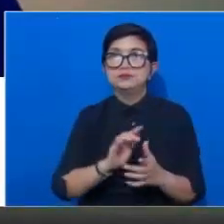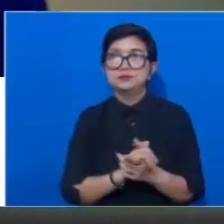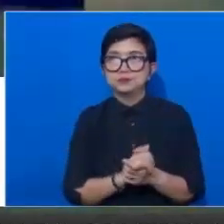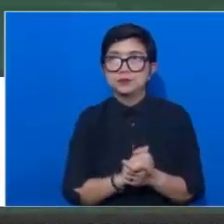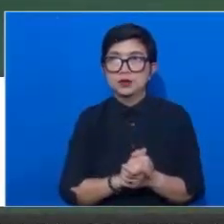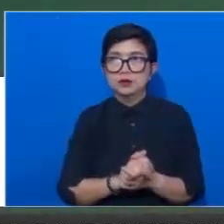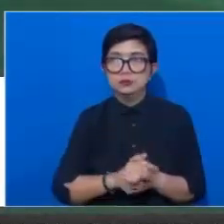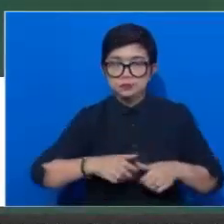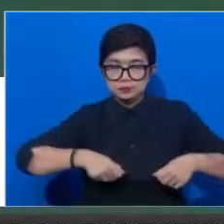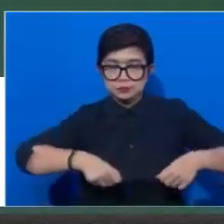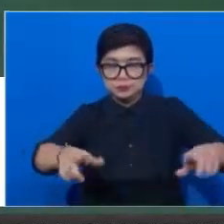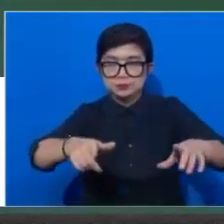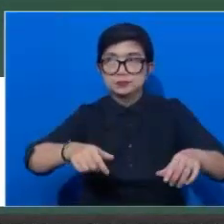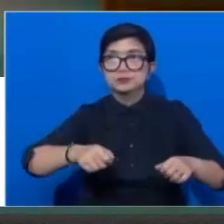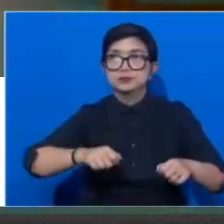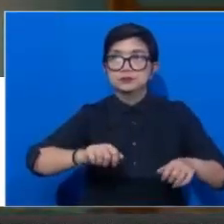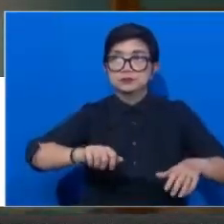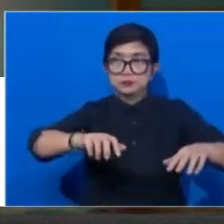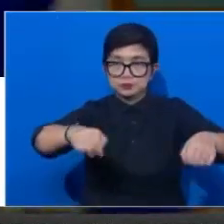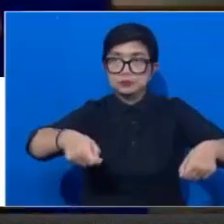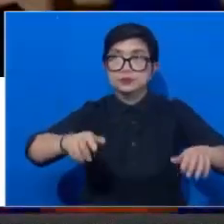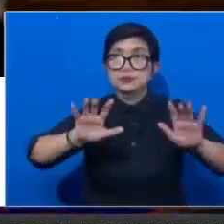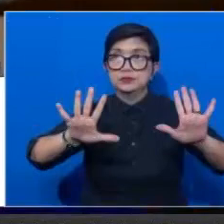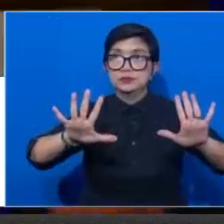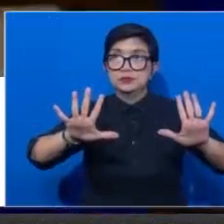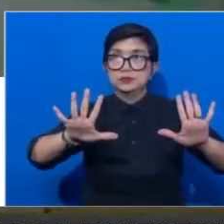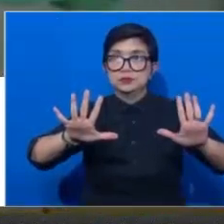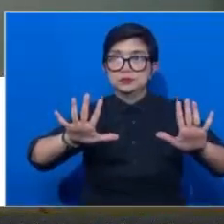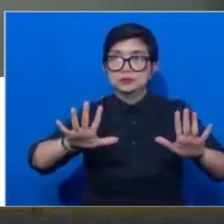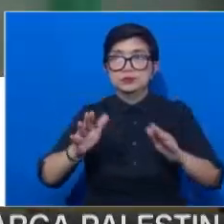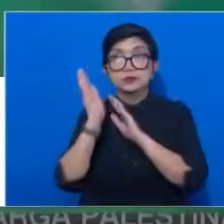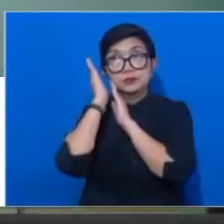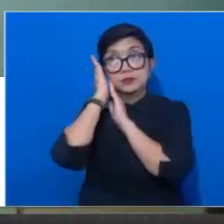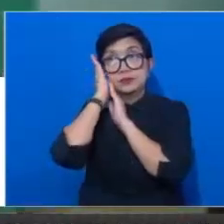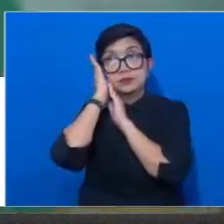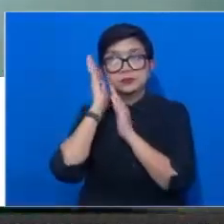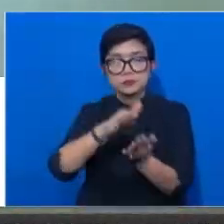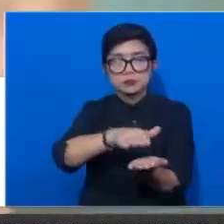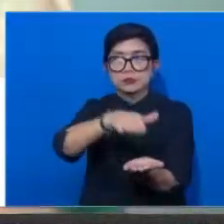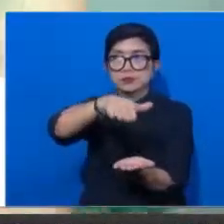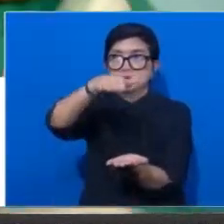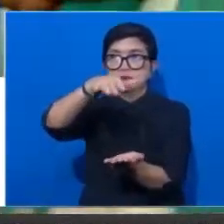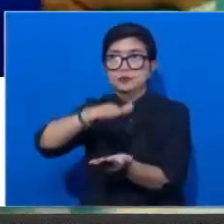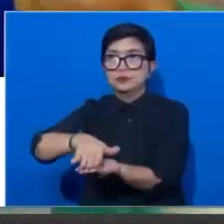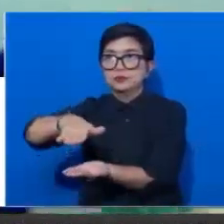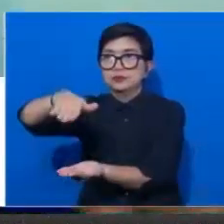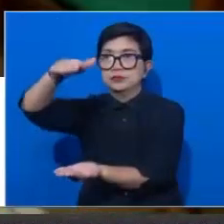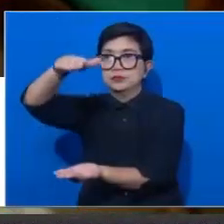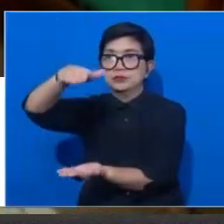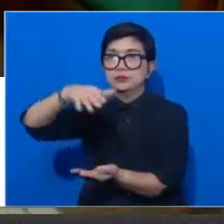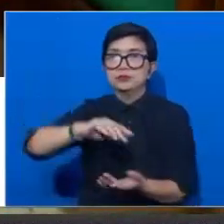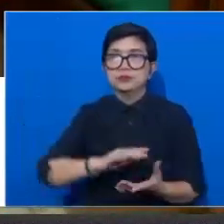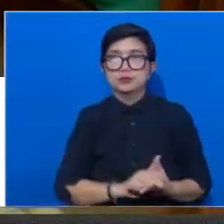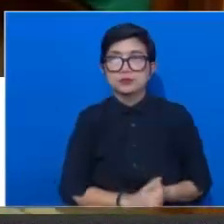membersihkan kamar secara menyeluruh. Kamar dengan 10 tempat tidur tumpuk ini diganti semua spray dan sarung bantalnya. Setelah itu, seluruh